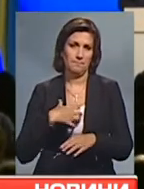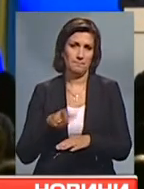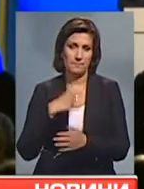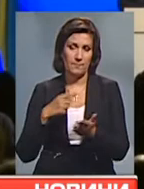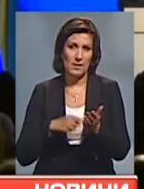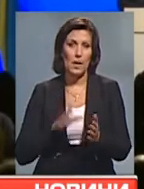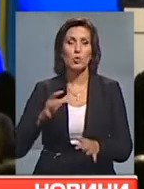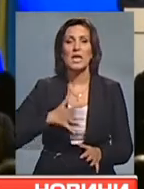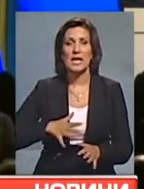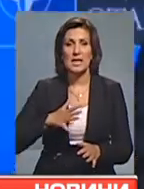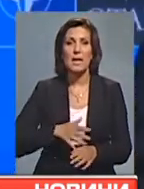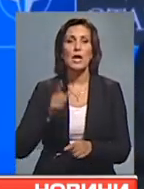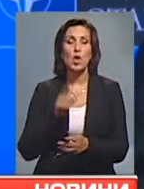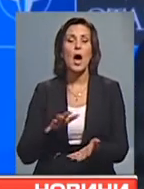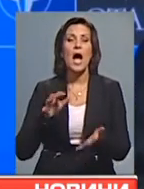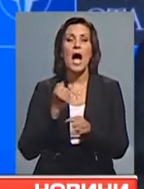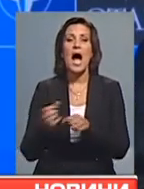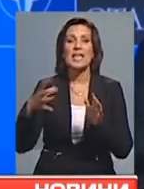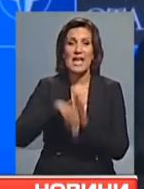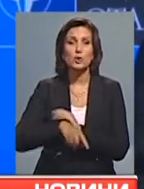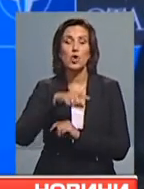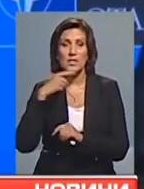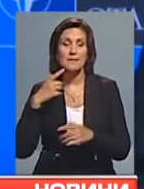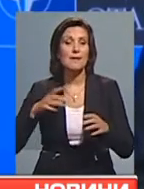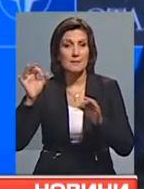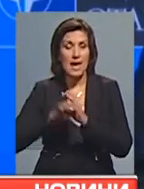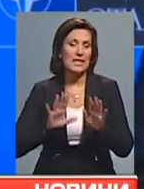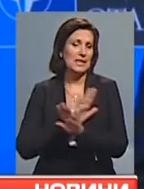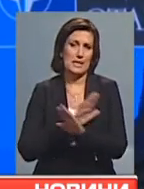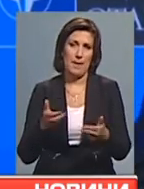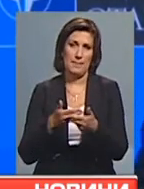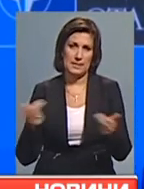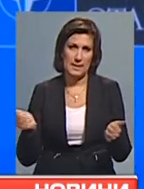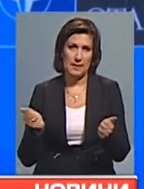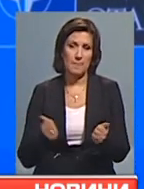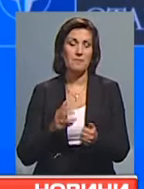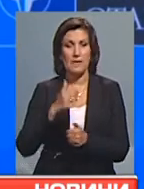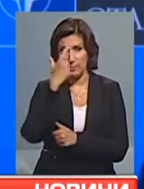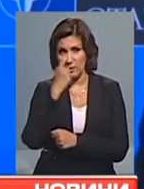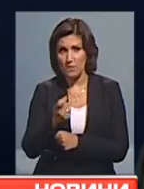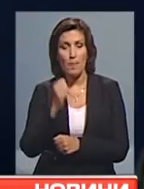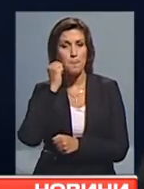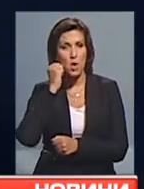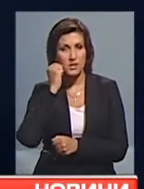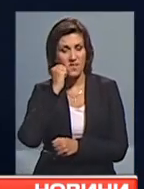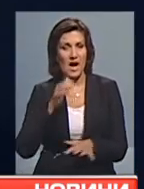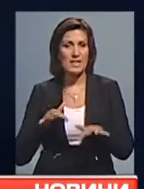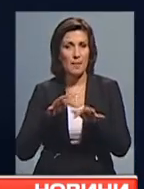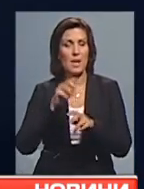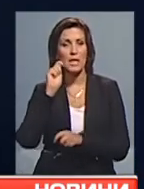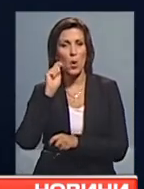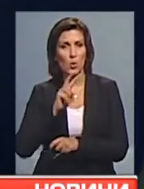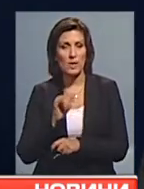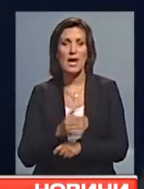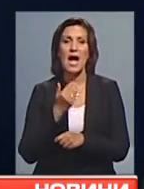анексію у Росію Захід не визнає на цьому вкотре наголосив генсек Альянсу і зауважив Москва напала на